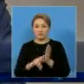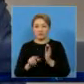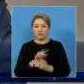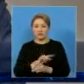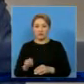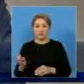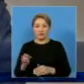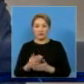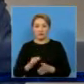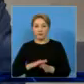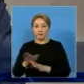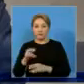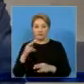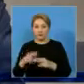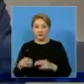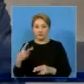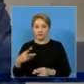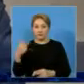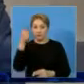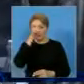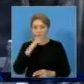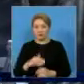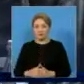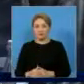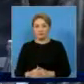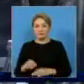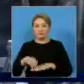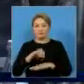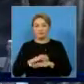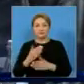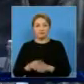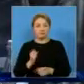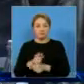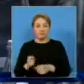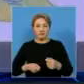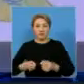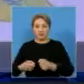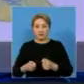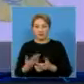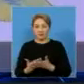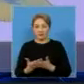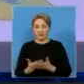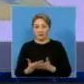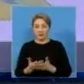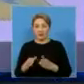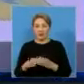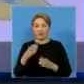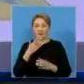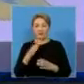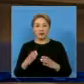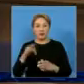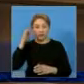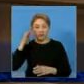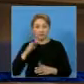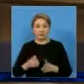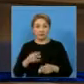тенге будет полностью завершен в 2021 году. Ондасын Уразалин поручил руководителю местного филиала нацкомпании